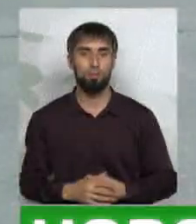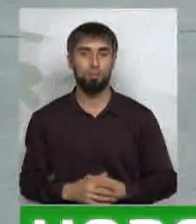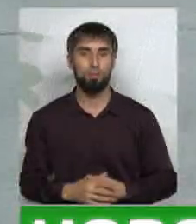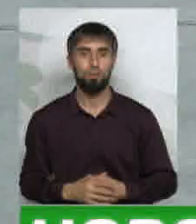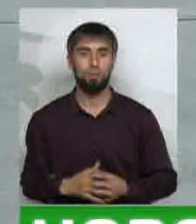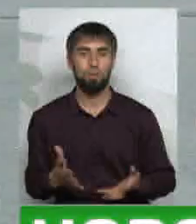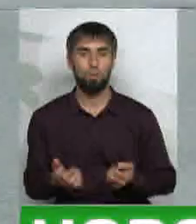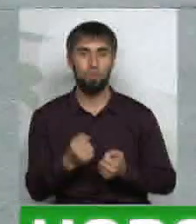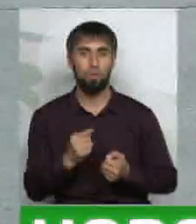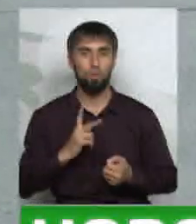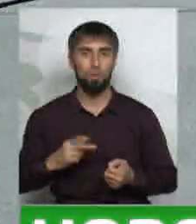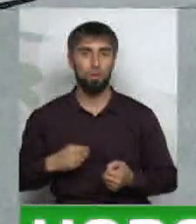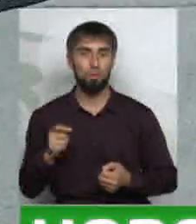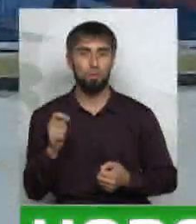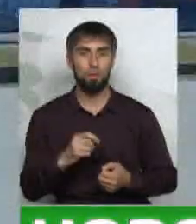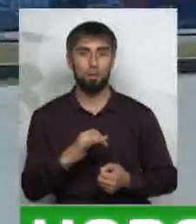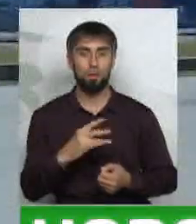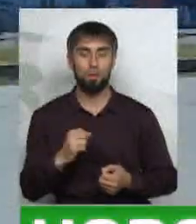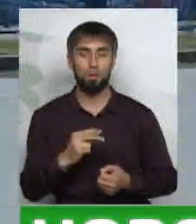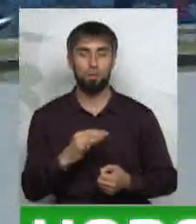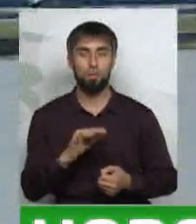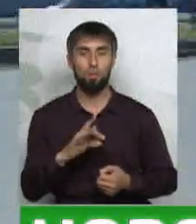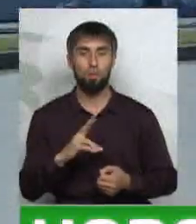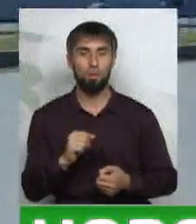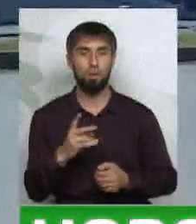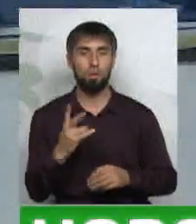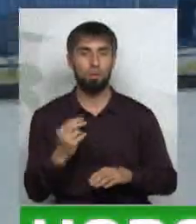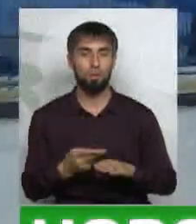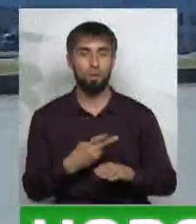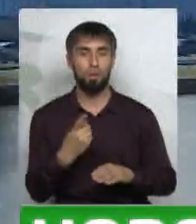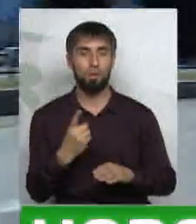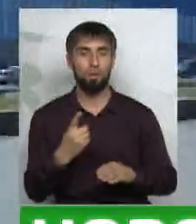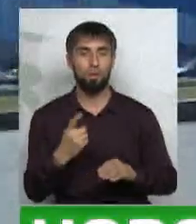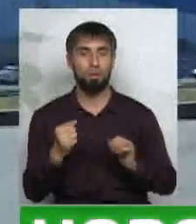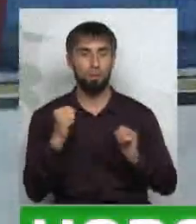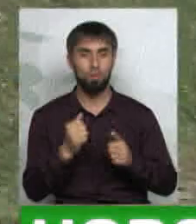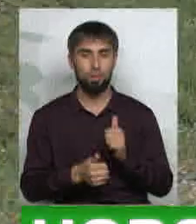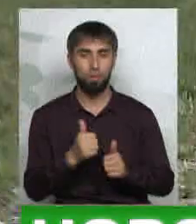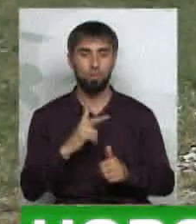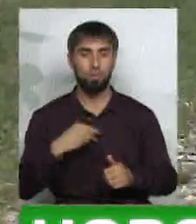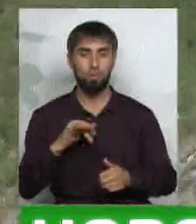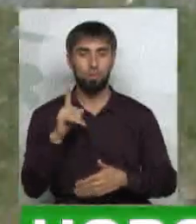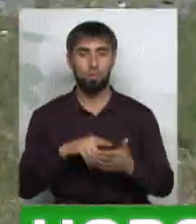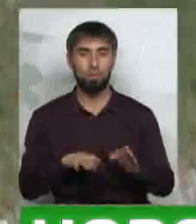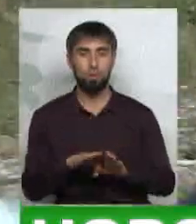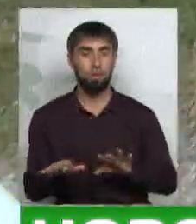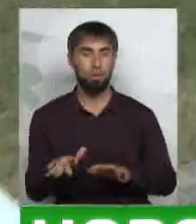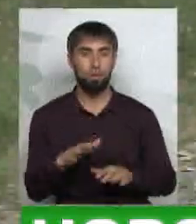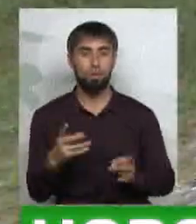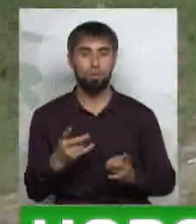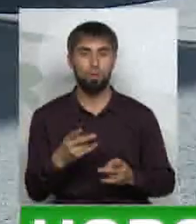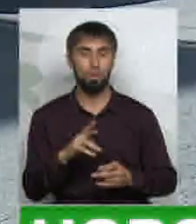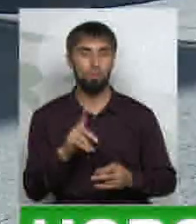Поддержать дочь Кристину пришла и Елена Касьянчук. Она не пропускает ни одно спортивное соревнование дочери и уверена, такие мероприятия